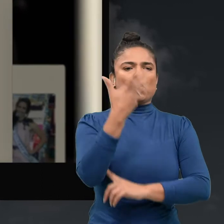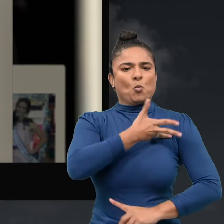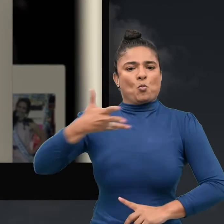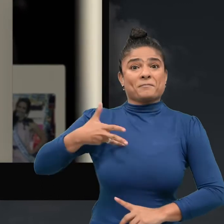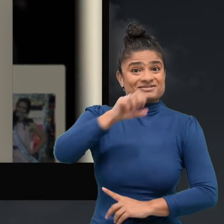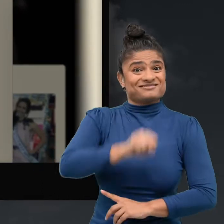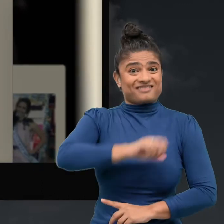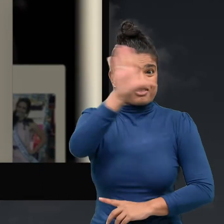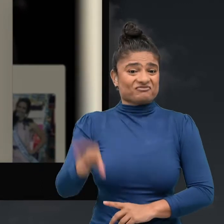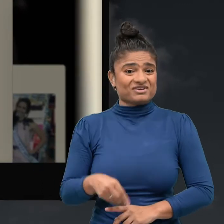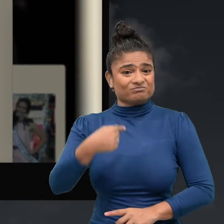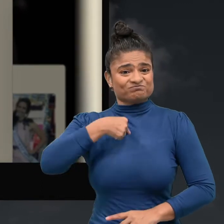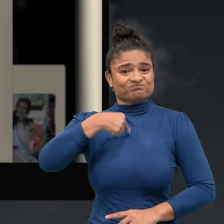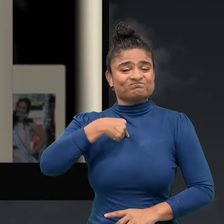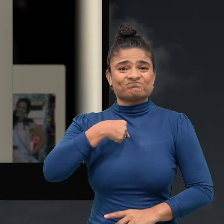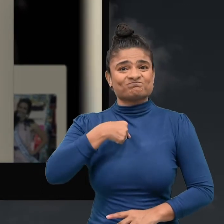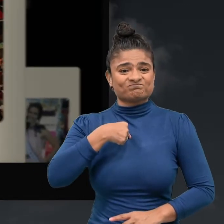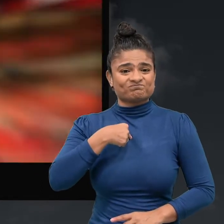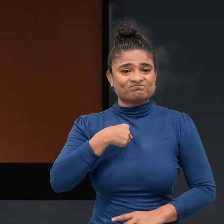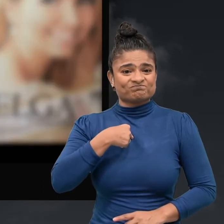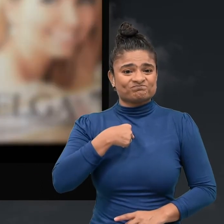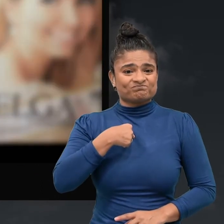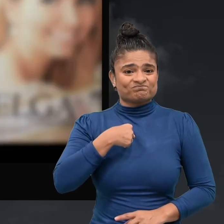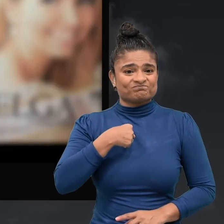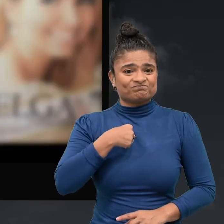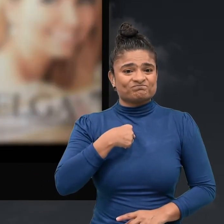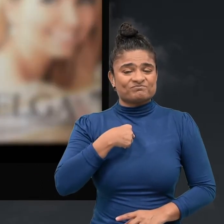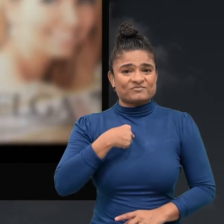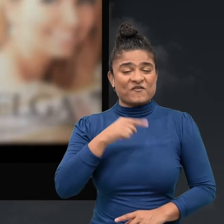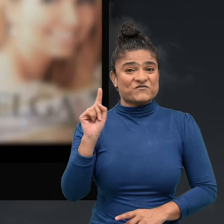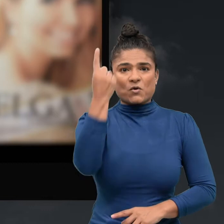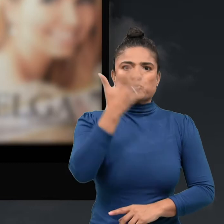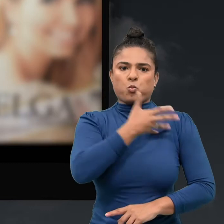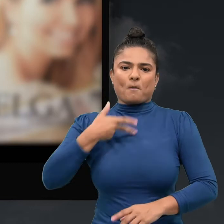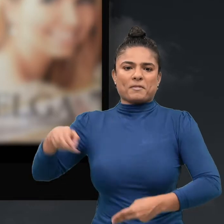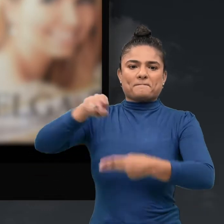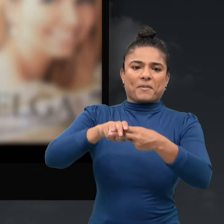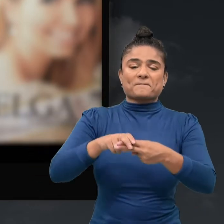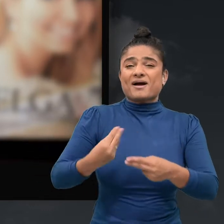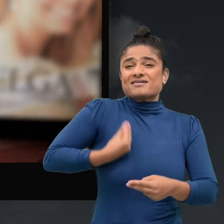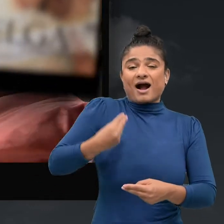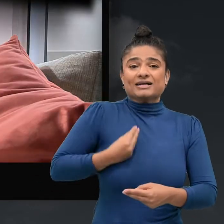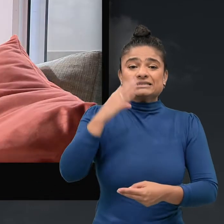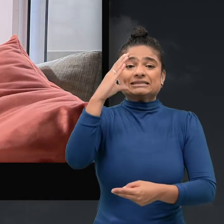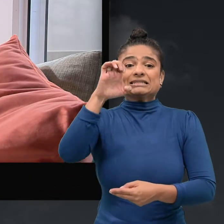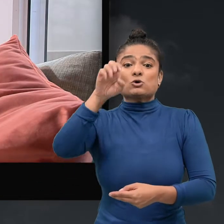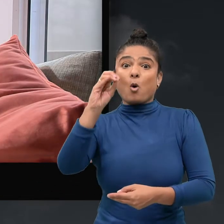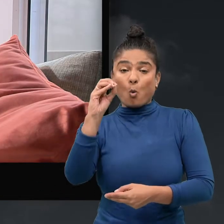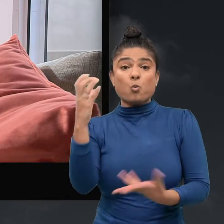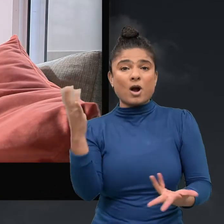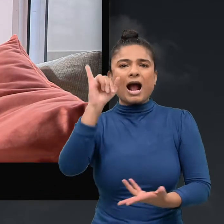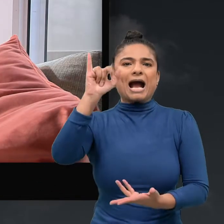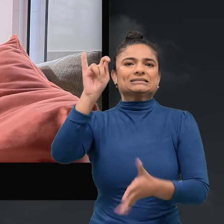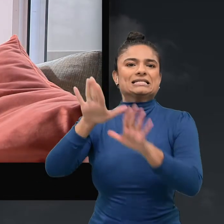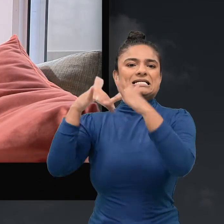van dit was ek een van die mense wat, of nie een van die mense, maar die eerste vrou in Suid-Afrika wat as die jongste CEO aangebied was